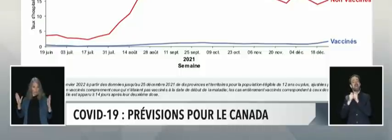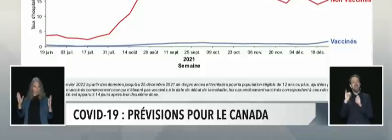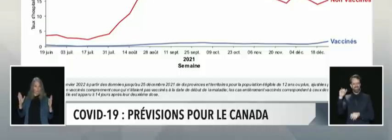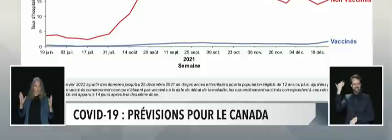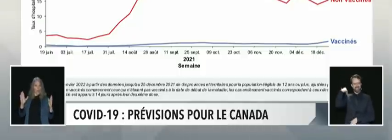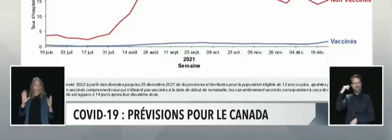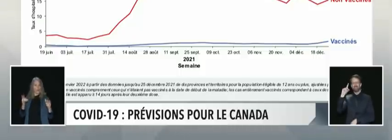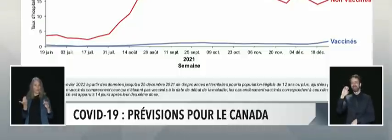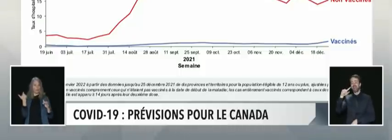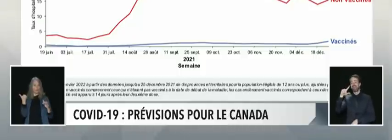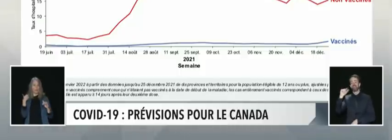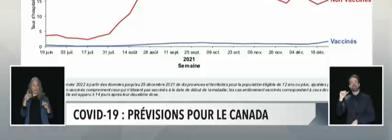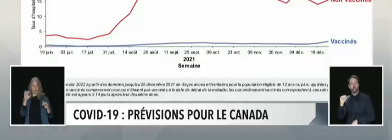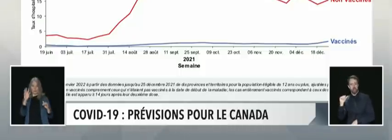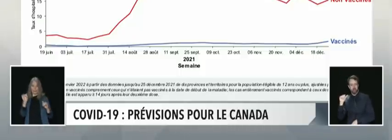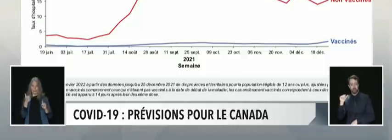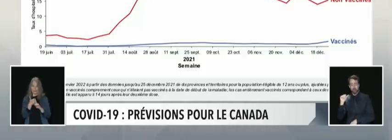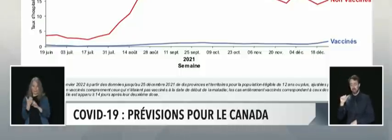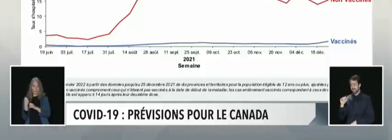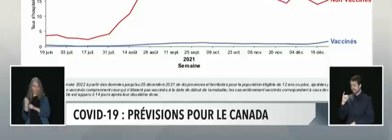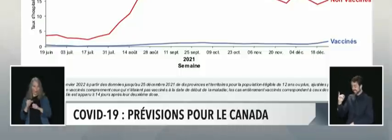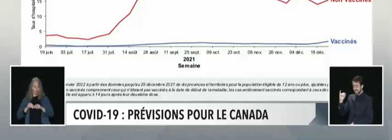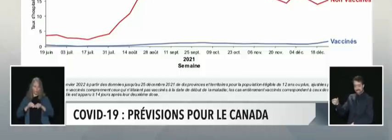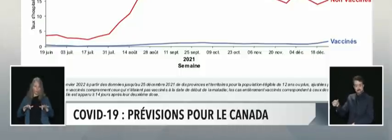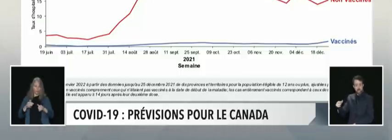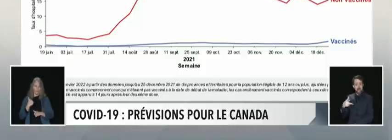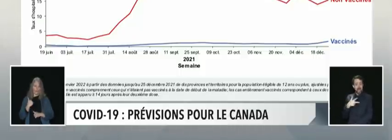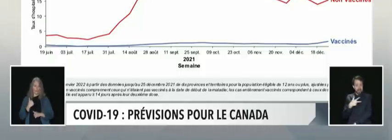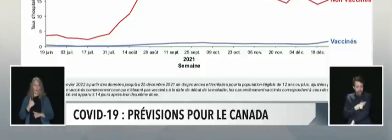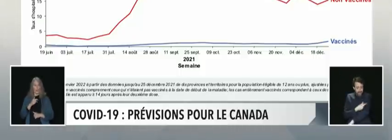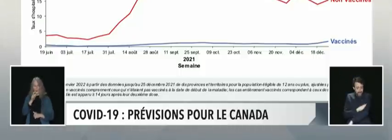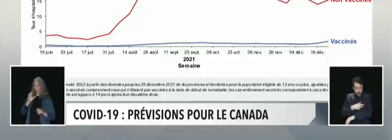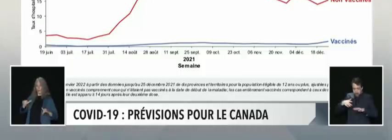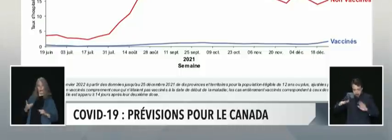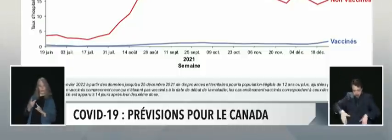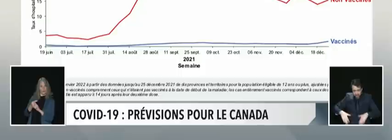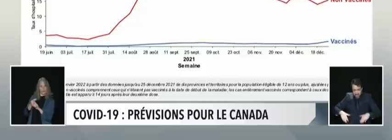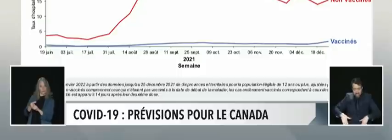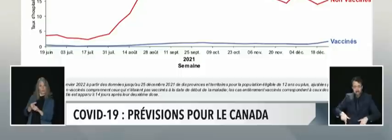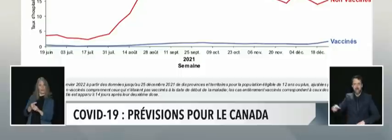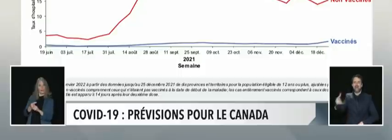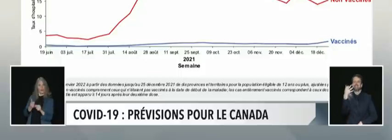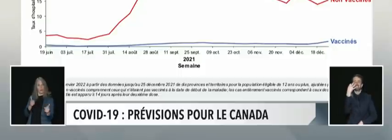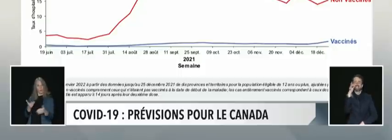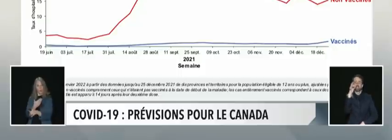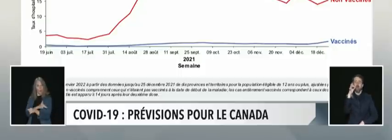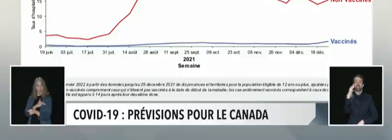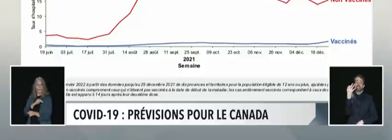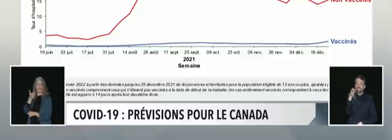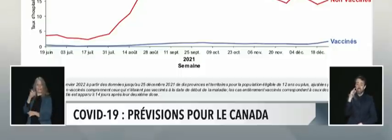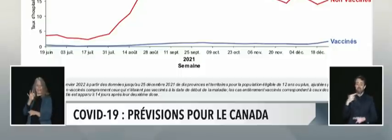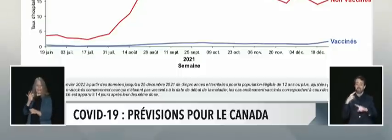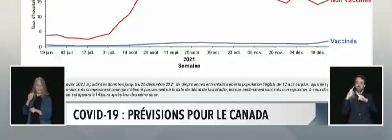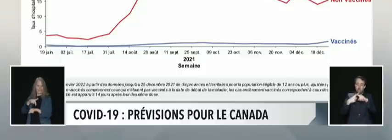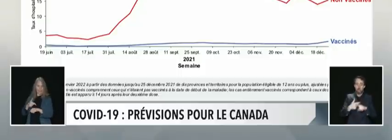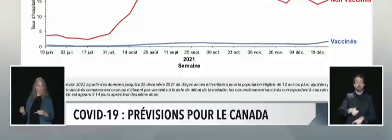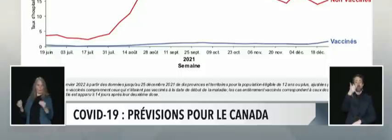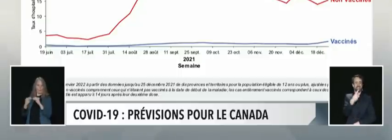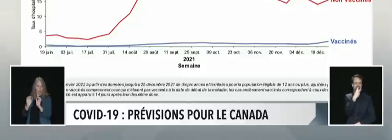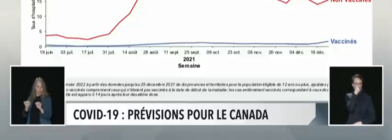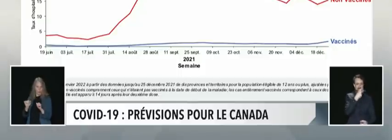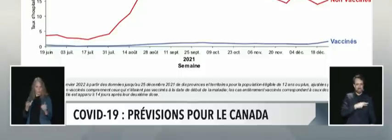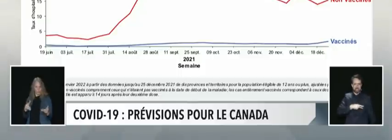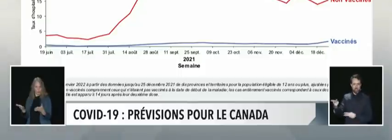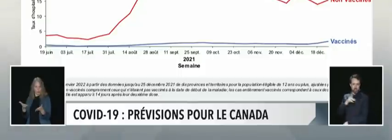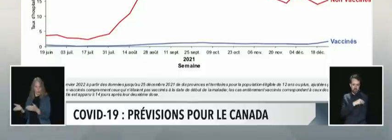Canada, les personnes non vaccinées étaient 19 fois plus susceptibles d'être hospitalisées. Alors que l'administration